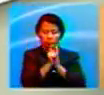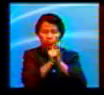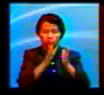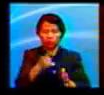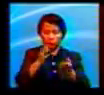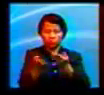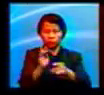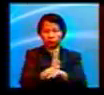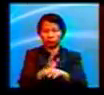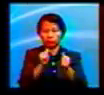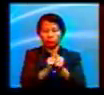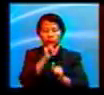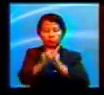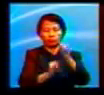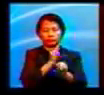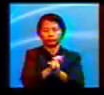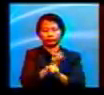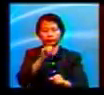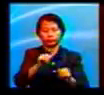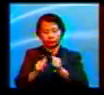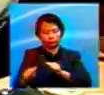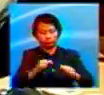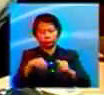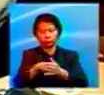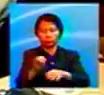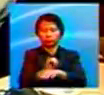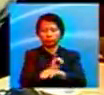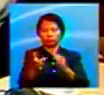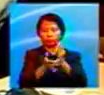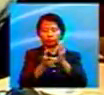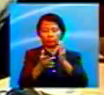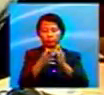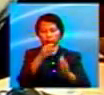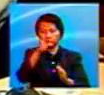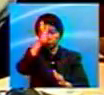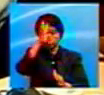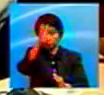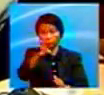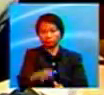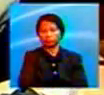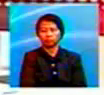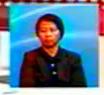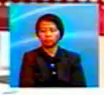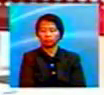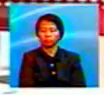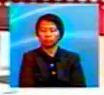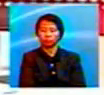untuk usahawan tempatan dan antarabangsa yang bergiat di dalam industri teknologi dan kreatif.